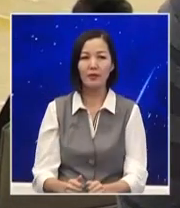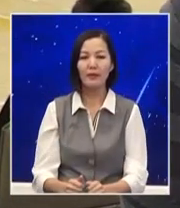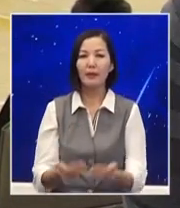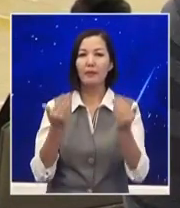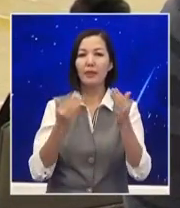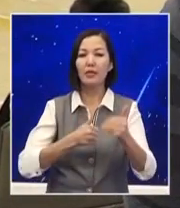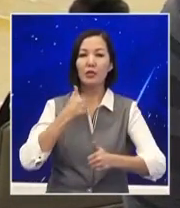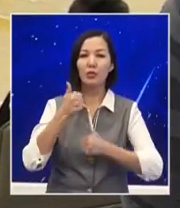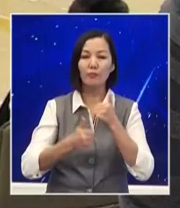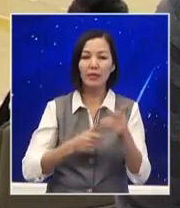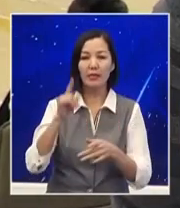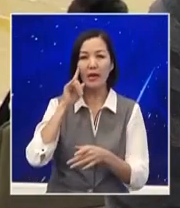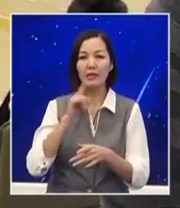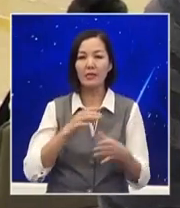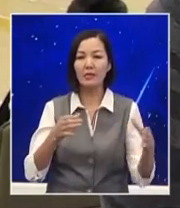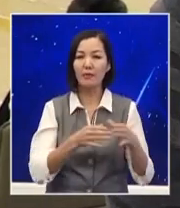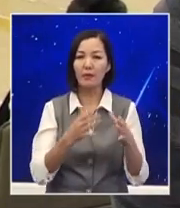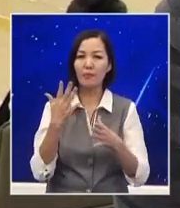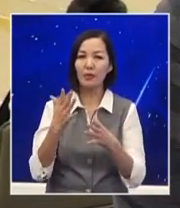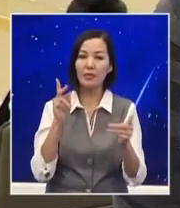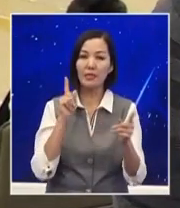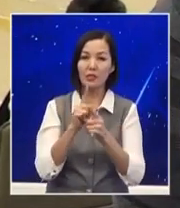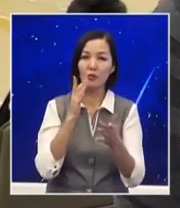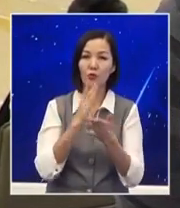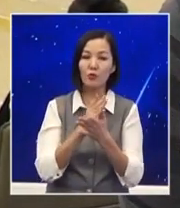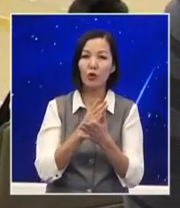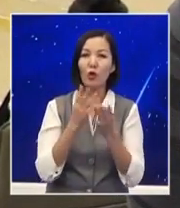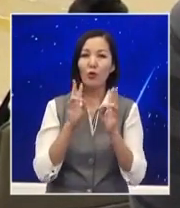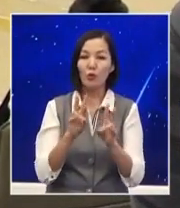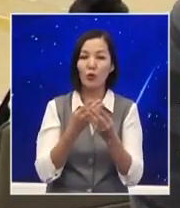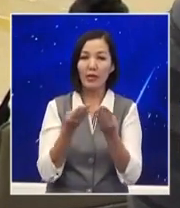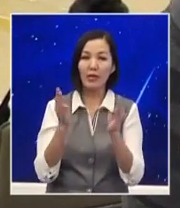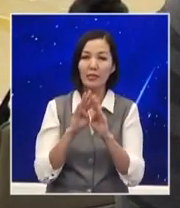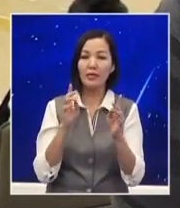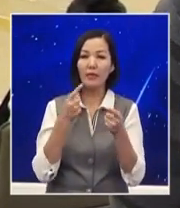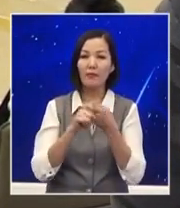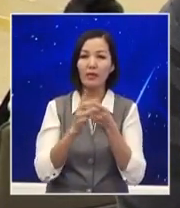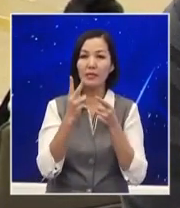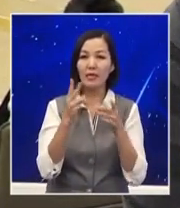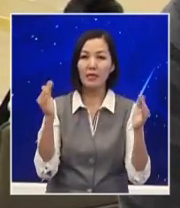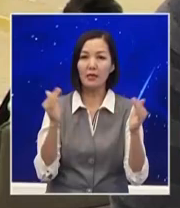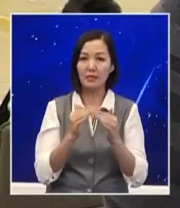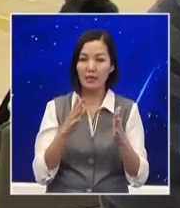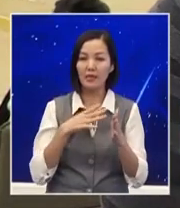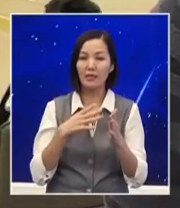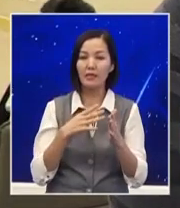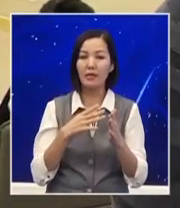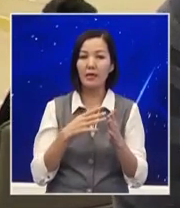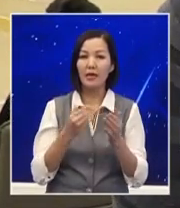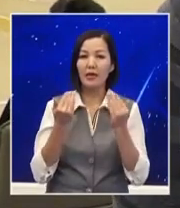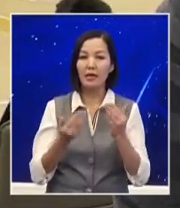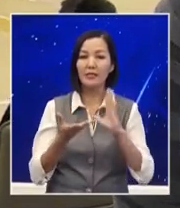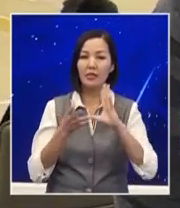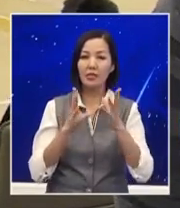Биылғы чемпионатта командалар 5 турға дейін ойнауы тиіс еді. Алайда коронавирусқа байланысты 2 турға қысқартуға мәжбүр болдық.